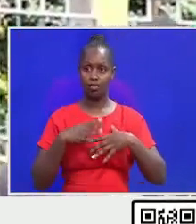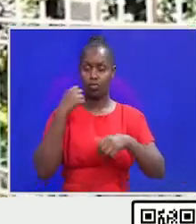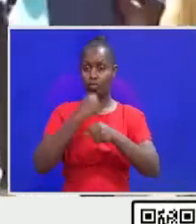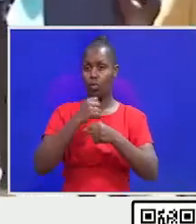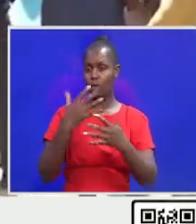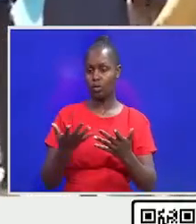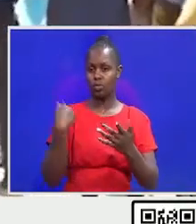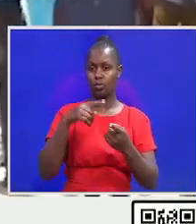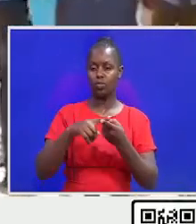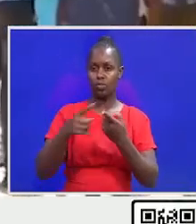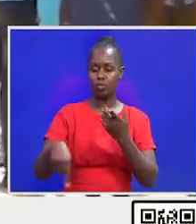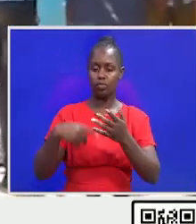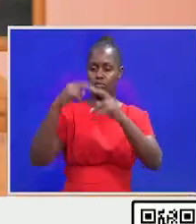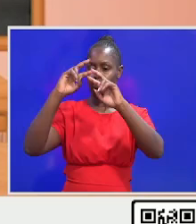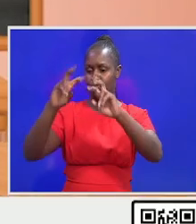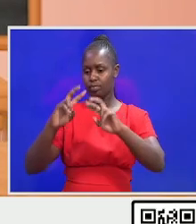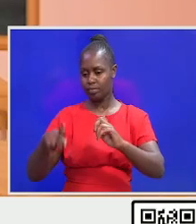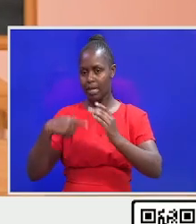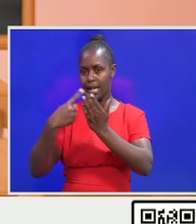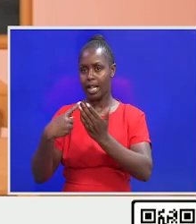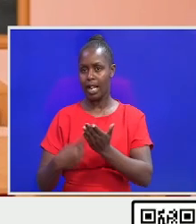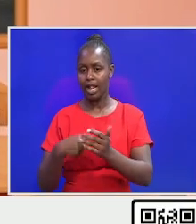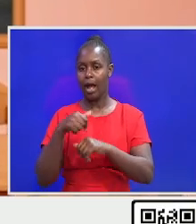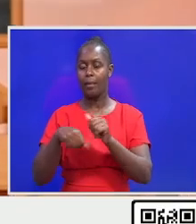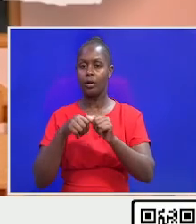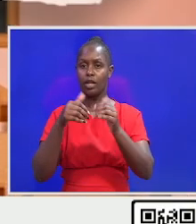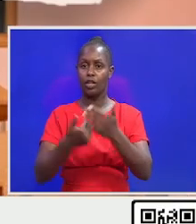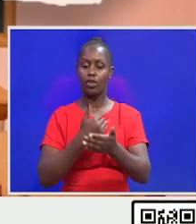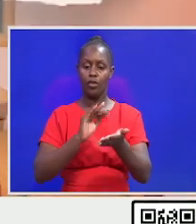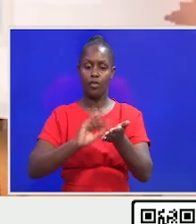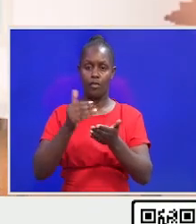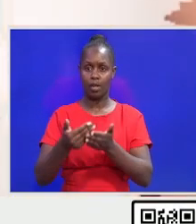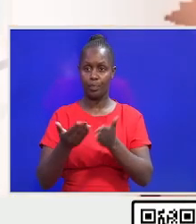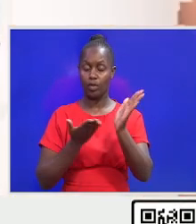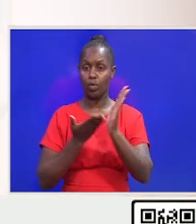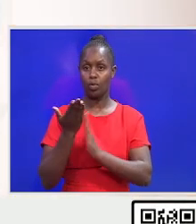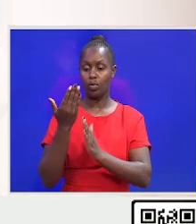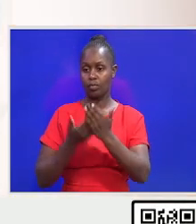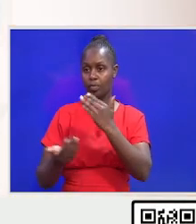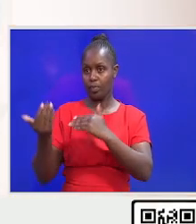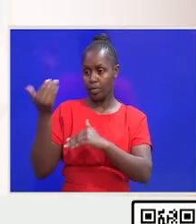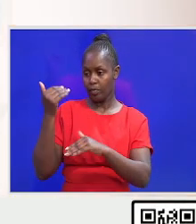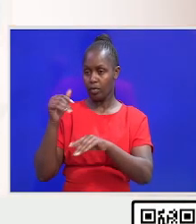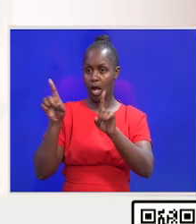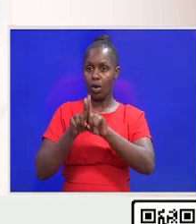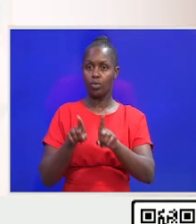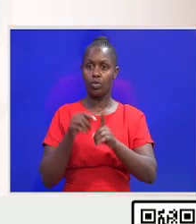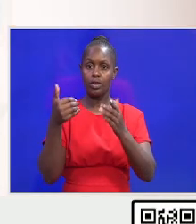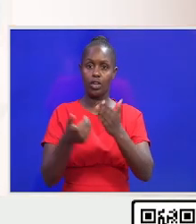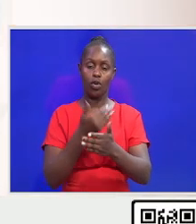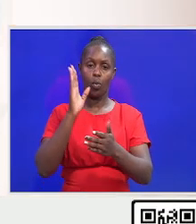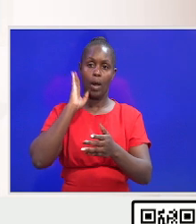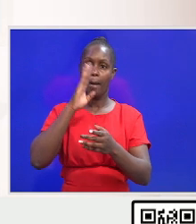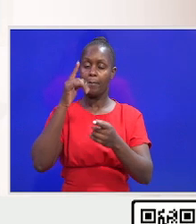mfumo mpya wa ufadhili wa elimu ya juu. Kamati hii ya mpito kutoka kwa mfumo wa awali hadi mfumo mpya